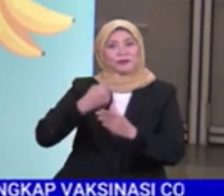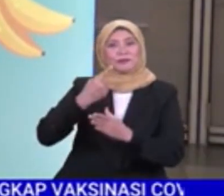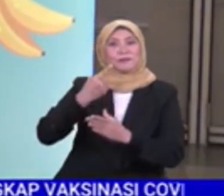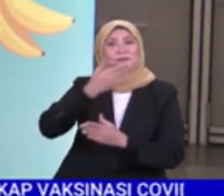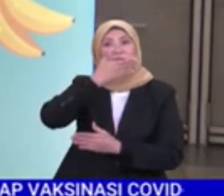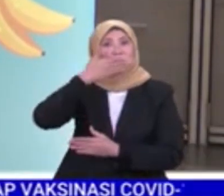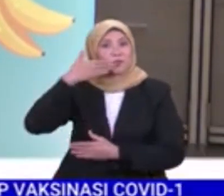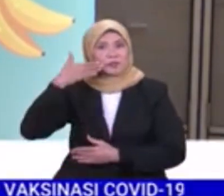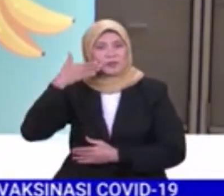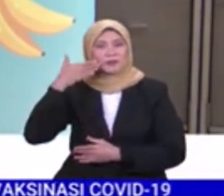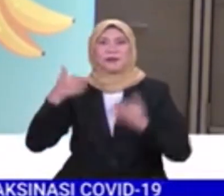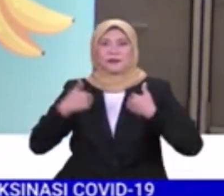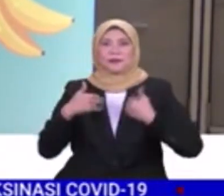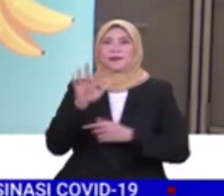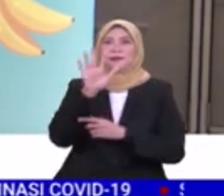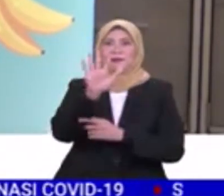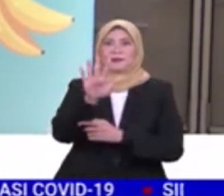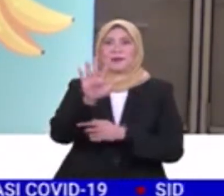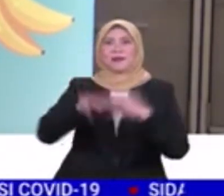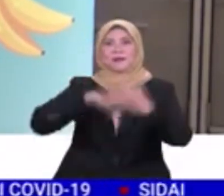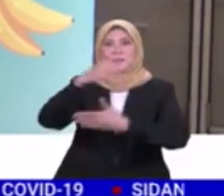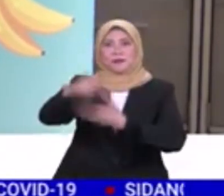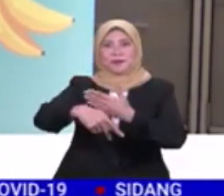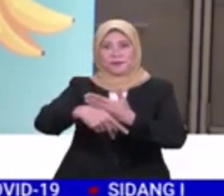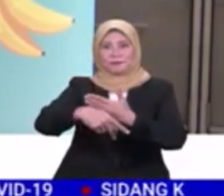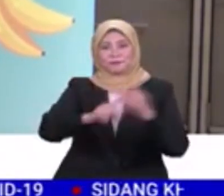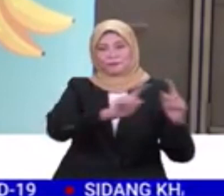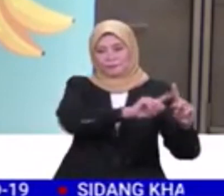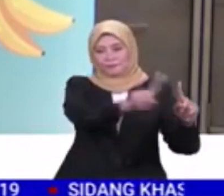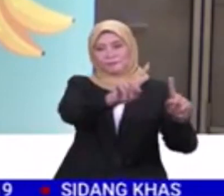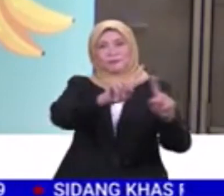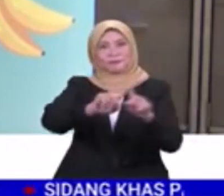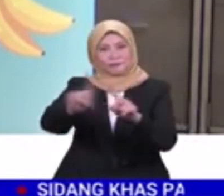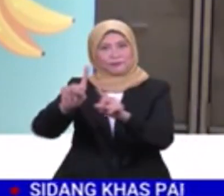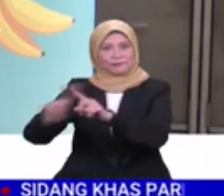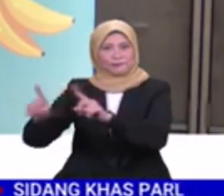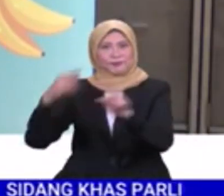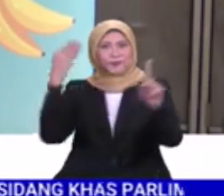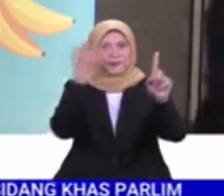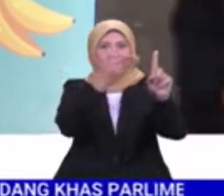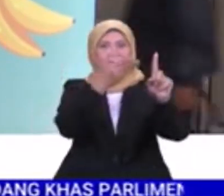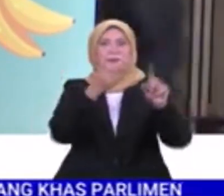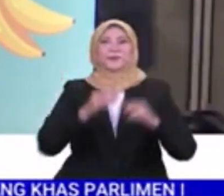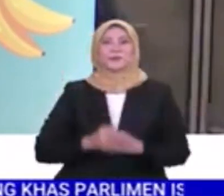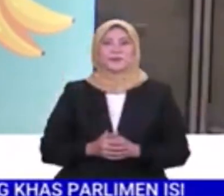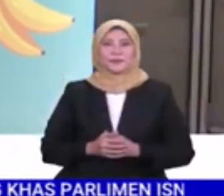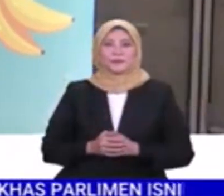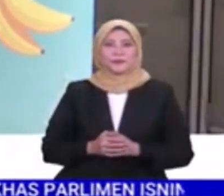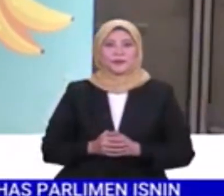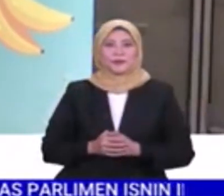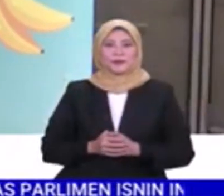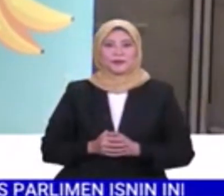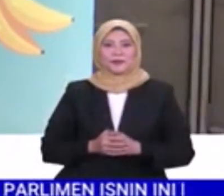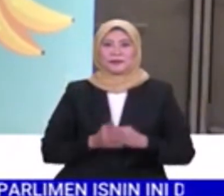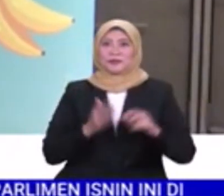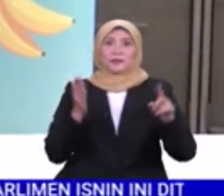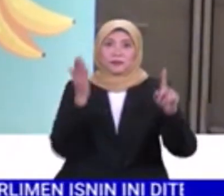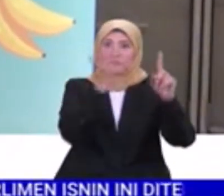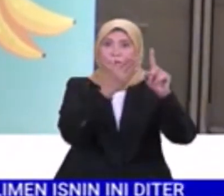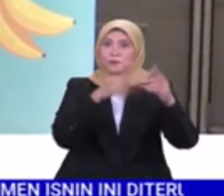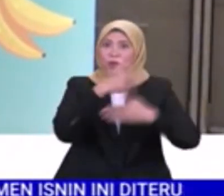kita mengadakan 5 program yang berlainan sasaran. Salah satu sasaran ialah di